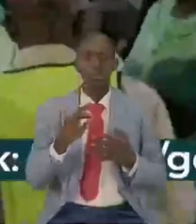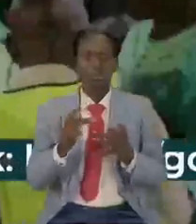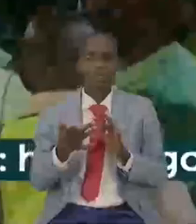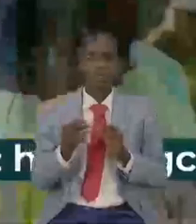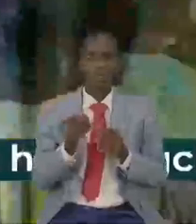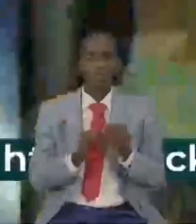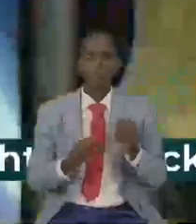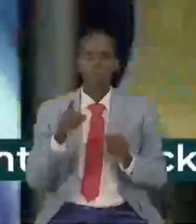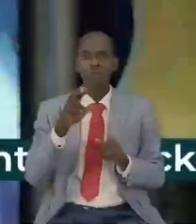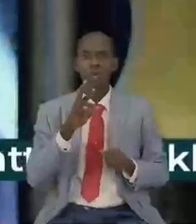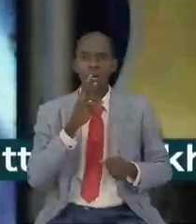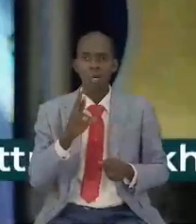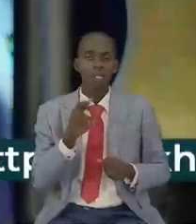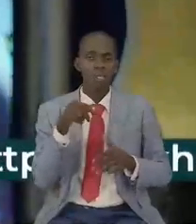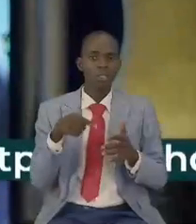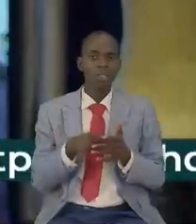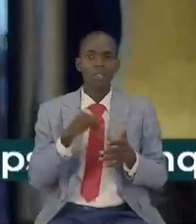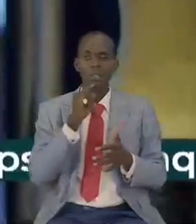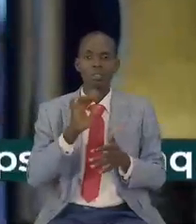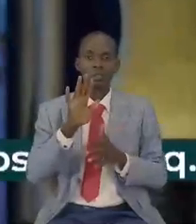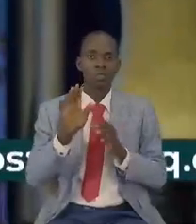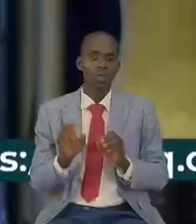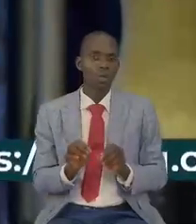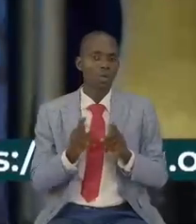assemblée. Voici ta chance.